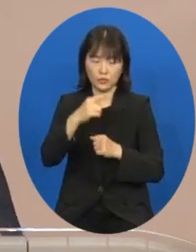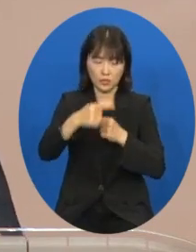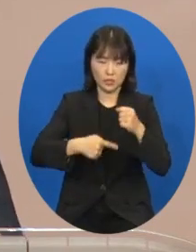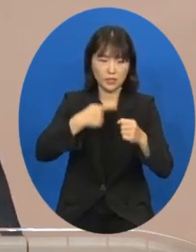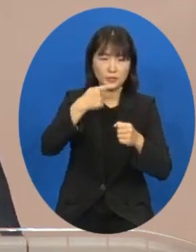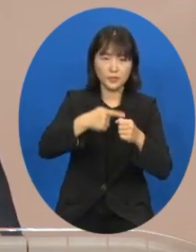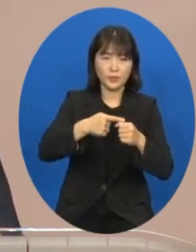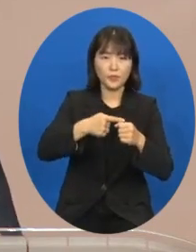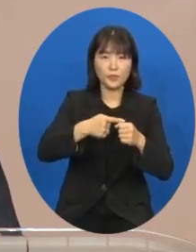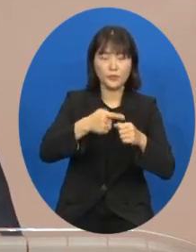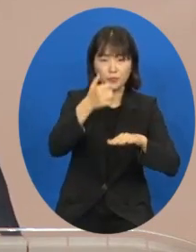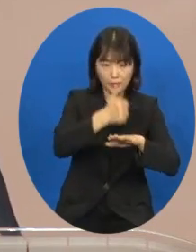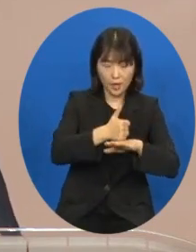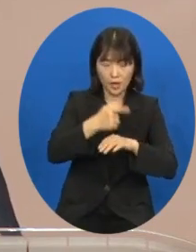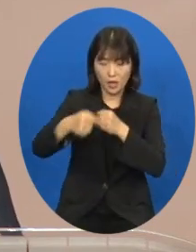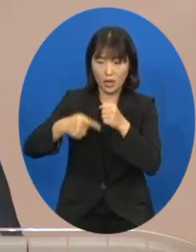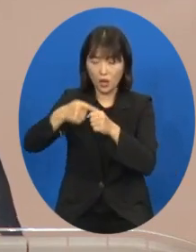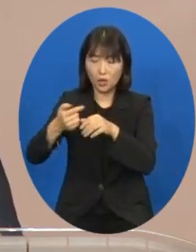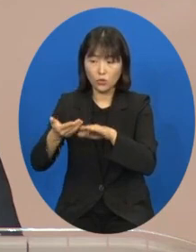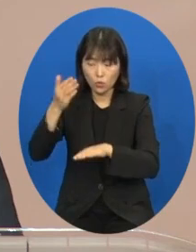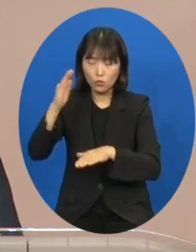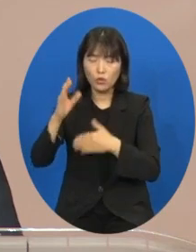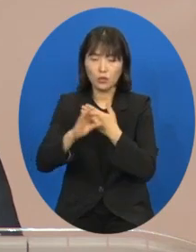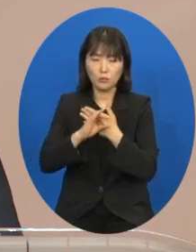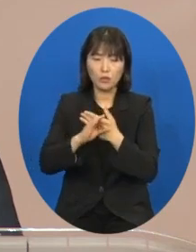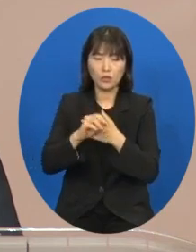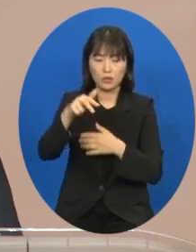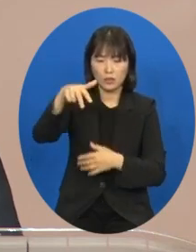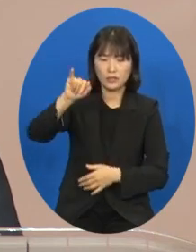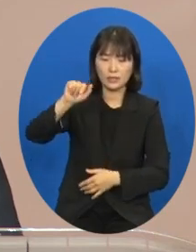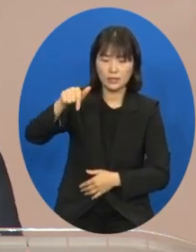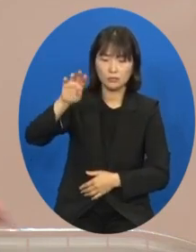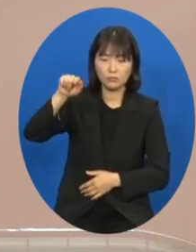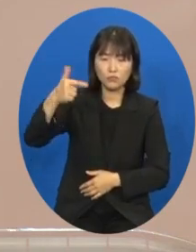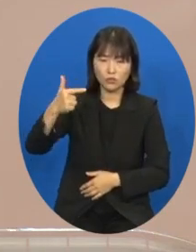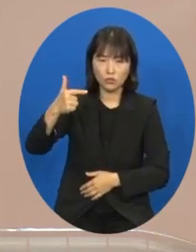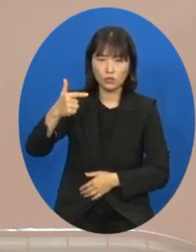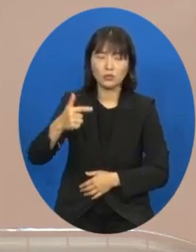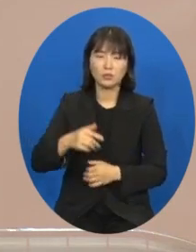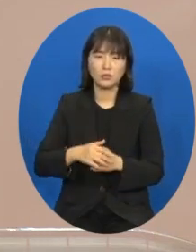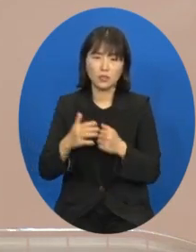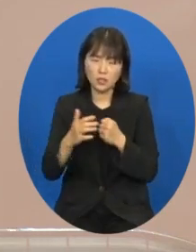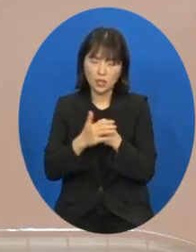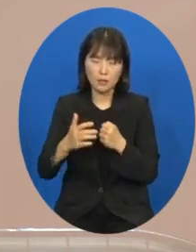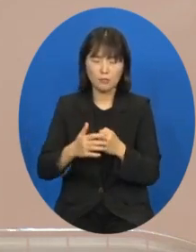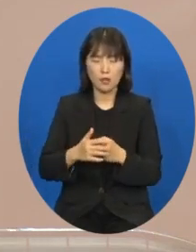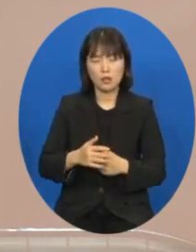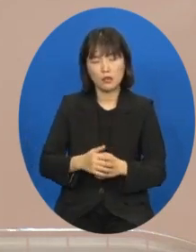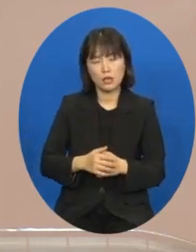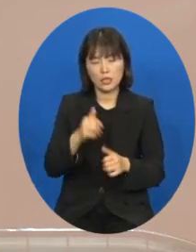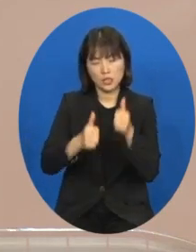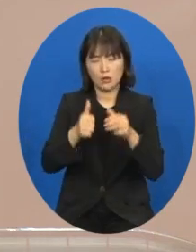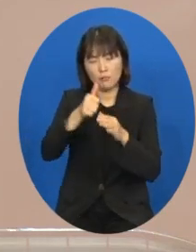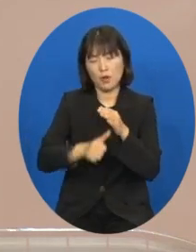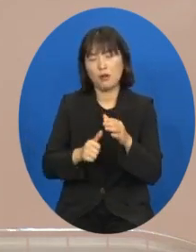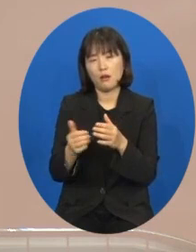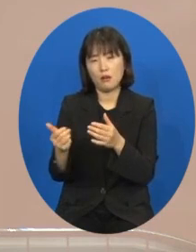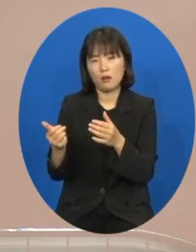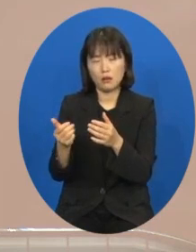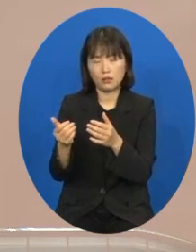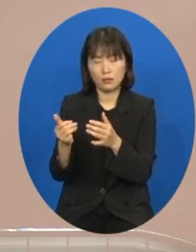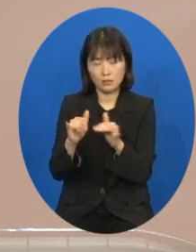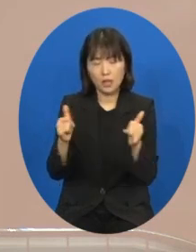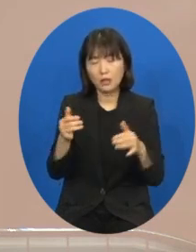되면 직분 문제 때문에 시험된 교인들이 꽤 나옵니다. 왜 나는 집사 안 되냐, 권사 안 되냐, 장로 안